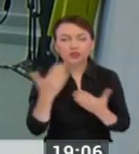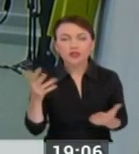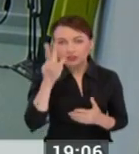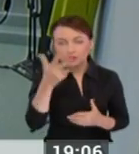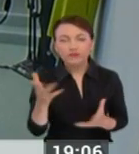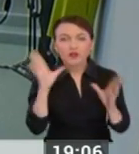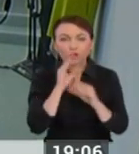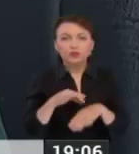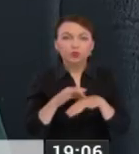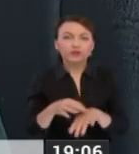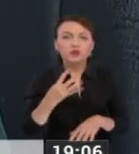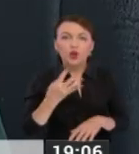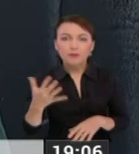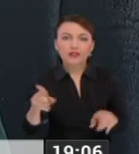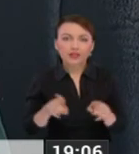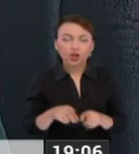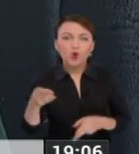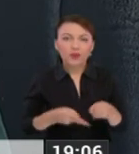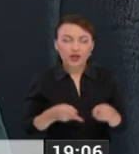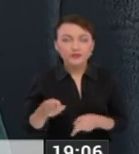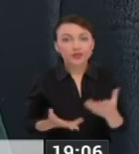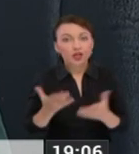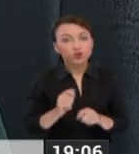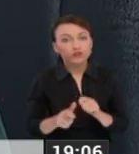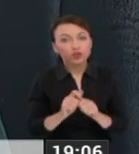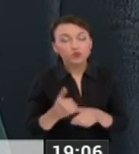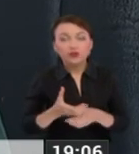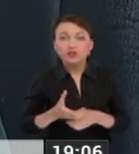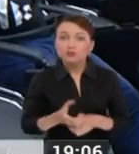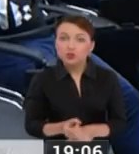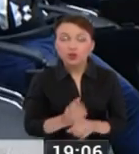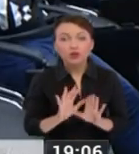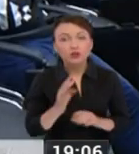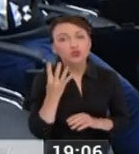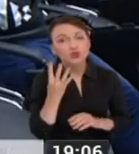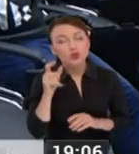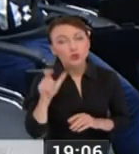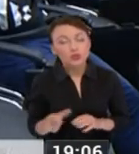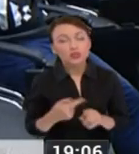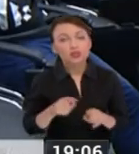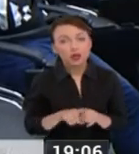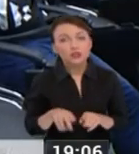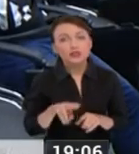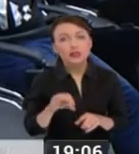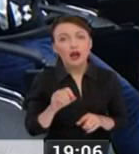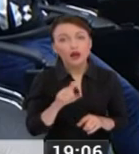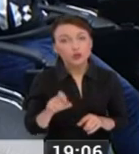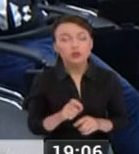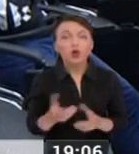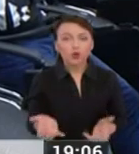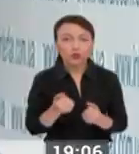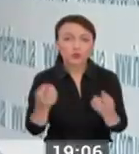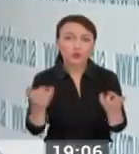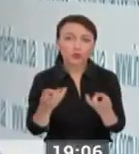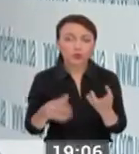вдалося провести 45 таких операцій. Якщо фінансування зменшать, лише 4 людини з цим діагнозом отримають необхідну